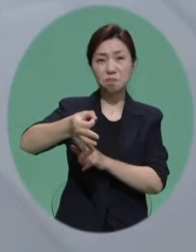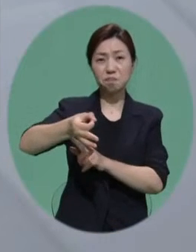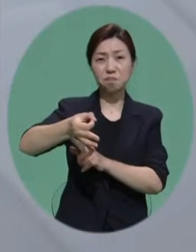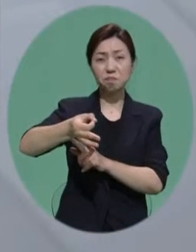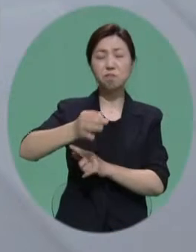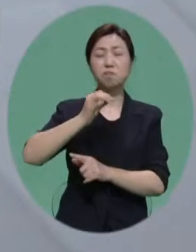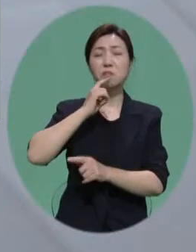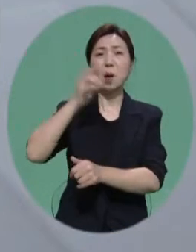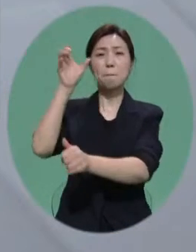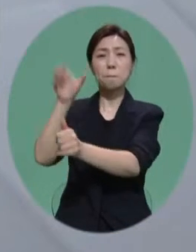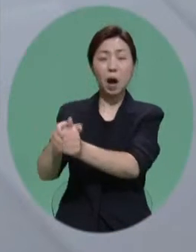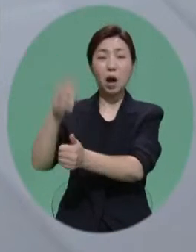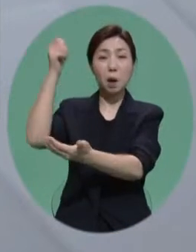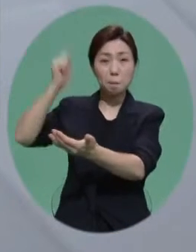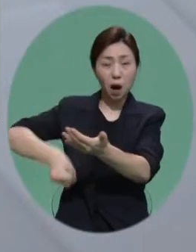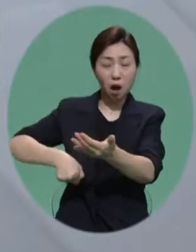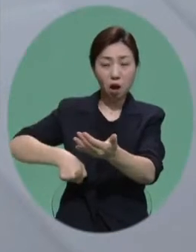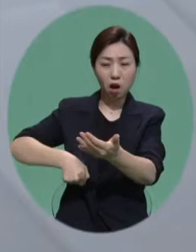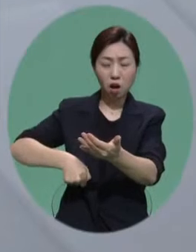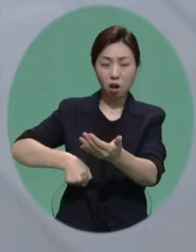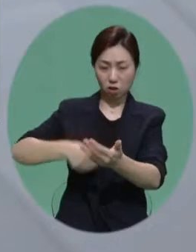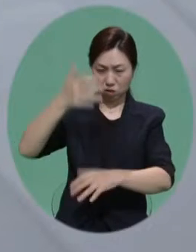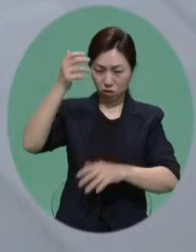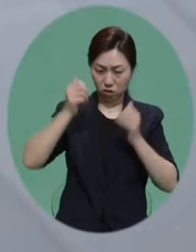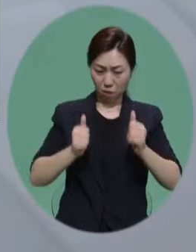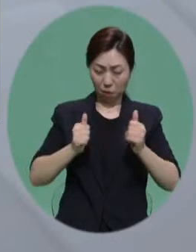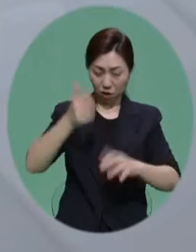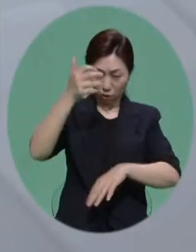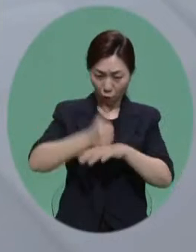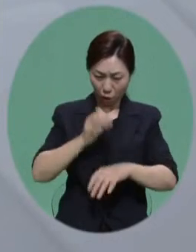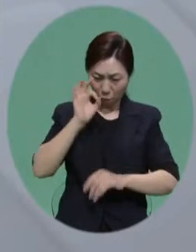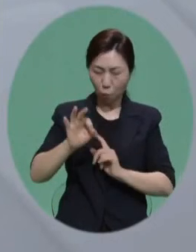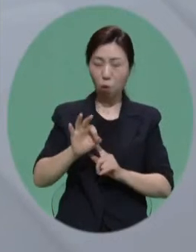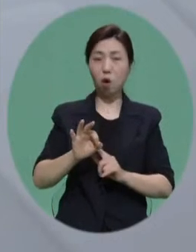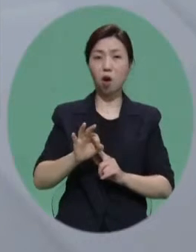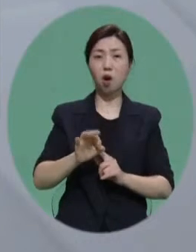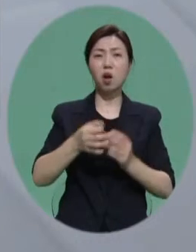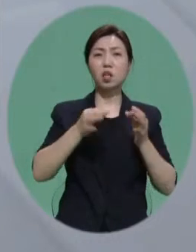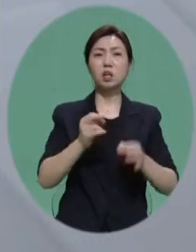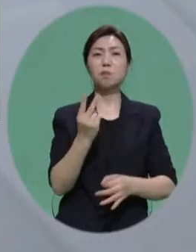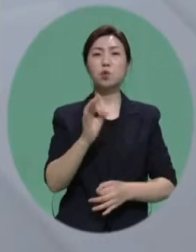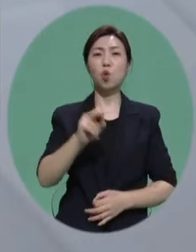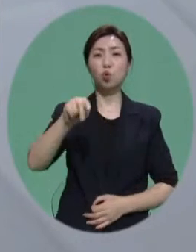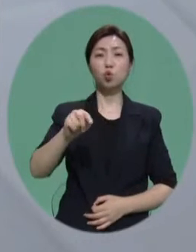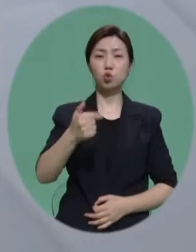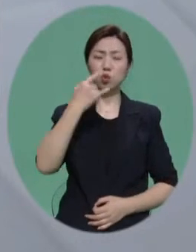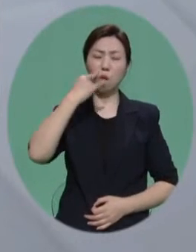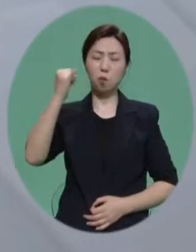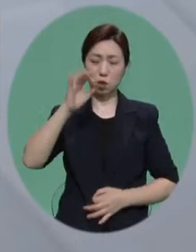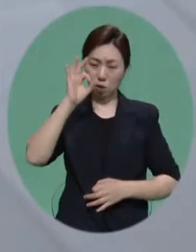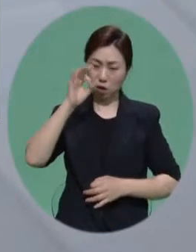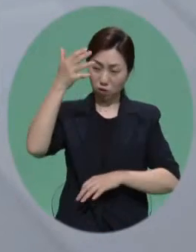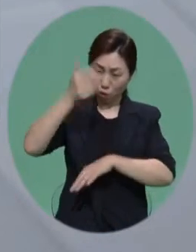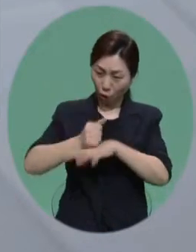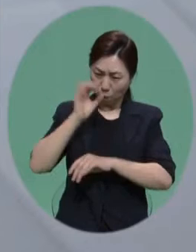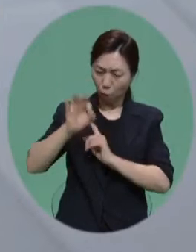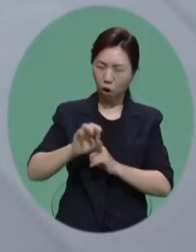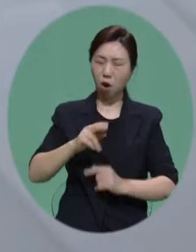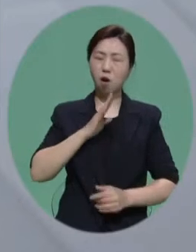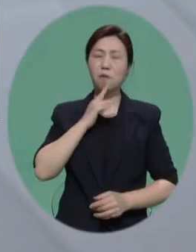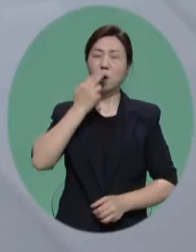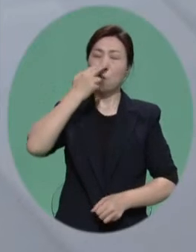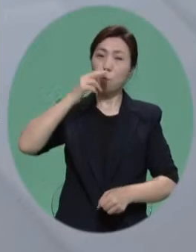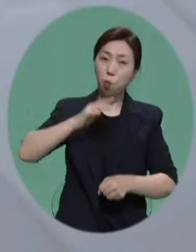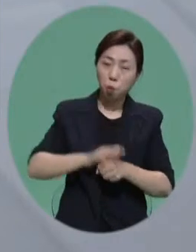어그 김미숙 어머님께서 정말 원통 하다고 절기를 하셨습니다 다음 대통령은 그 절규를 끝내는 책임을 가진